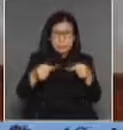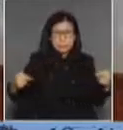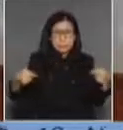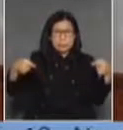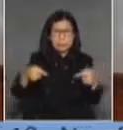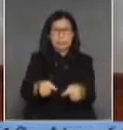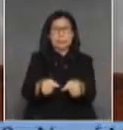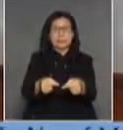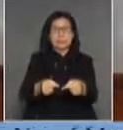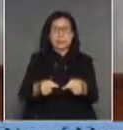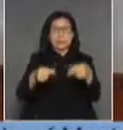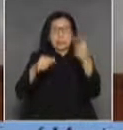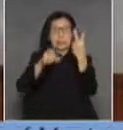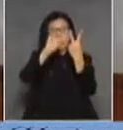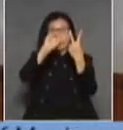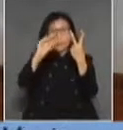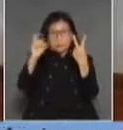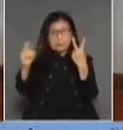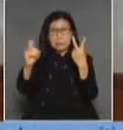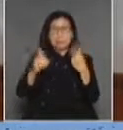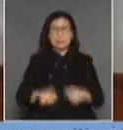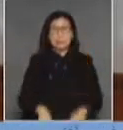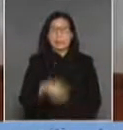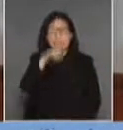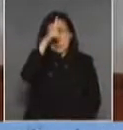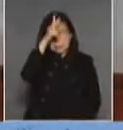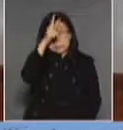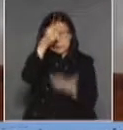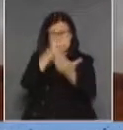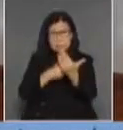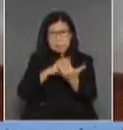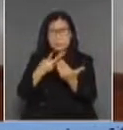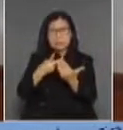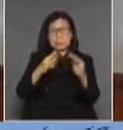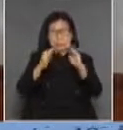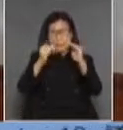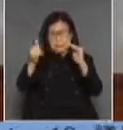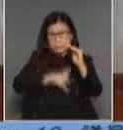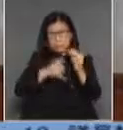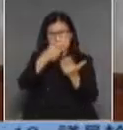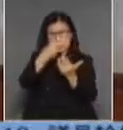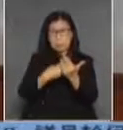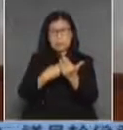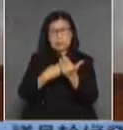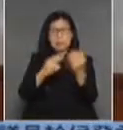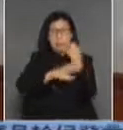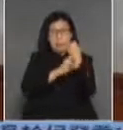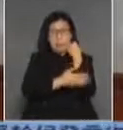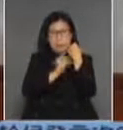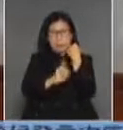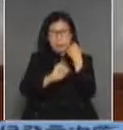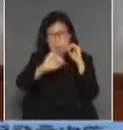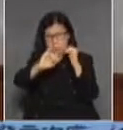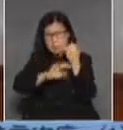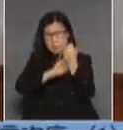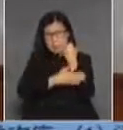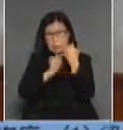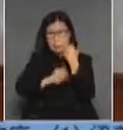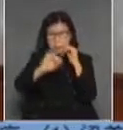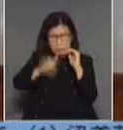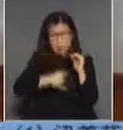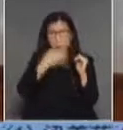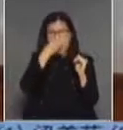在2009年，政府修訂了入境條例，把非法入境者受雇工作列為刑